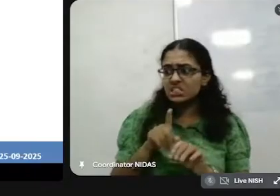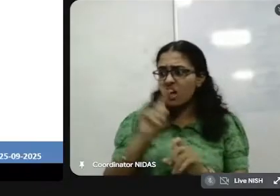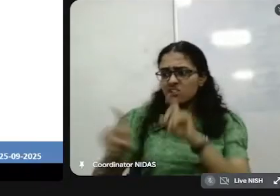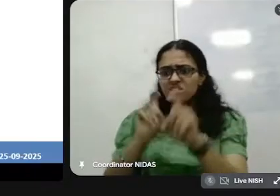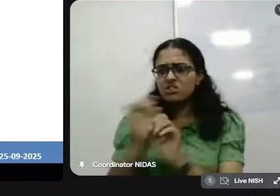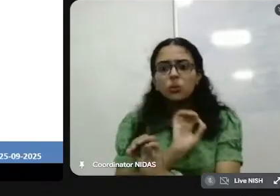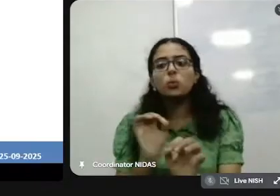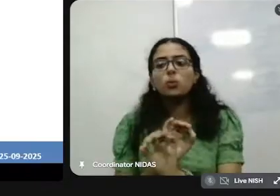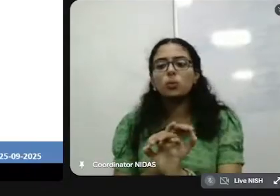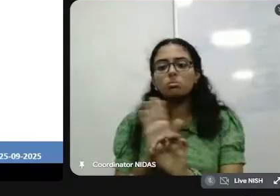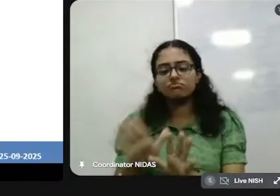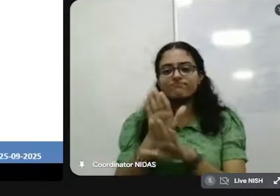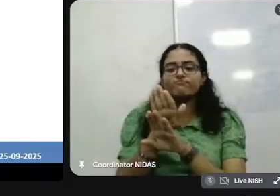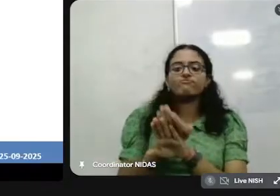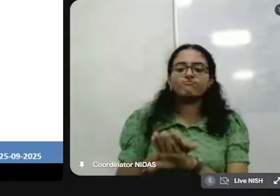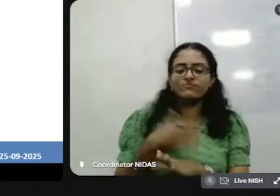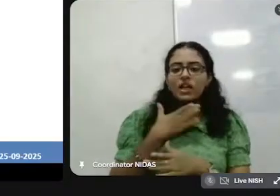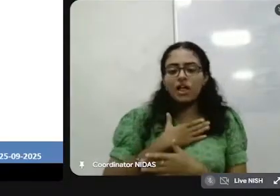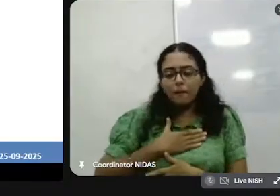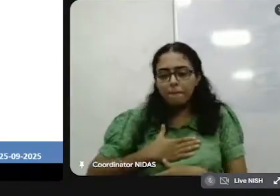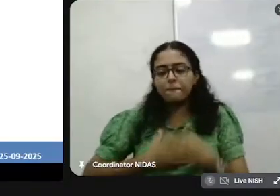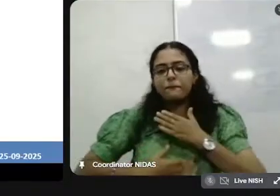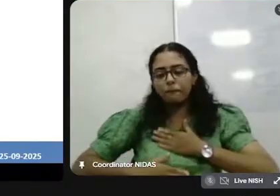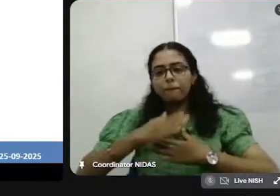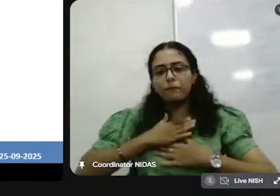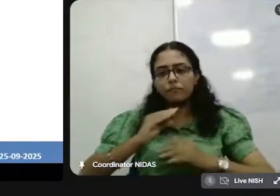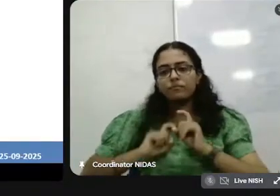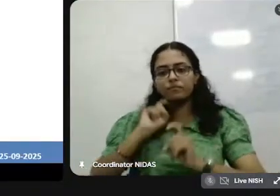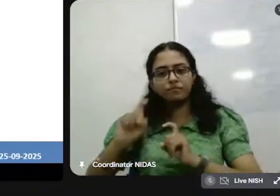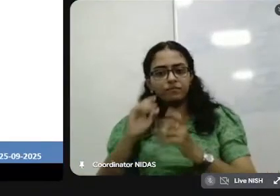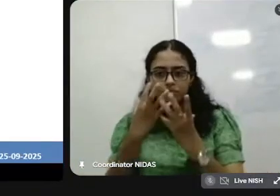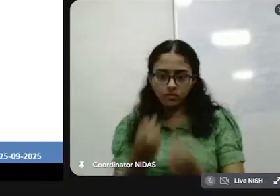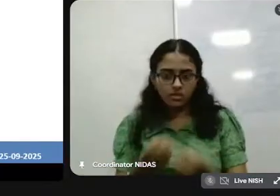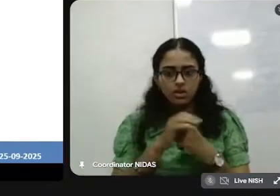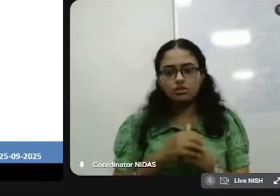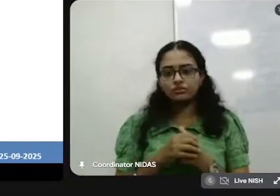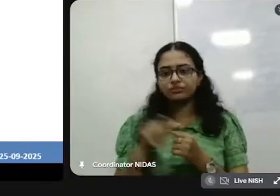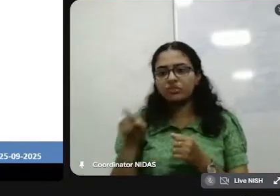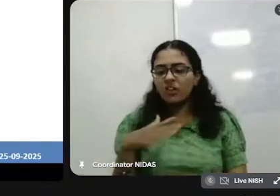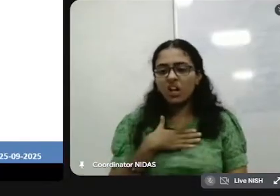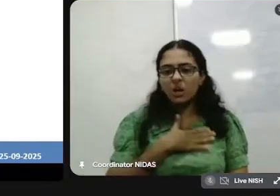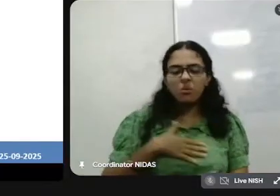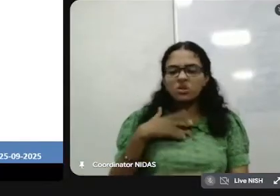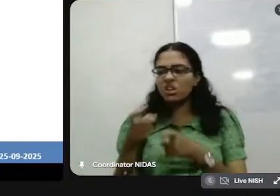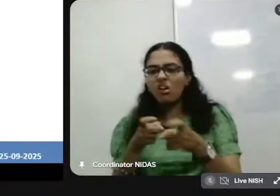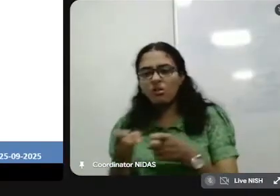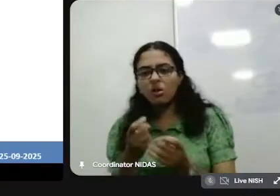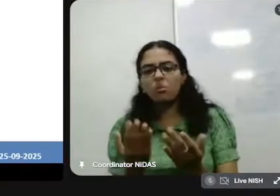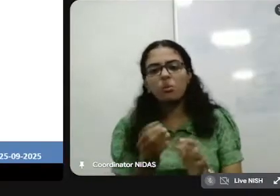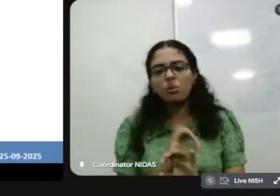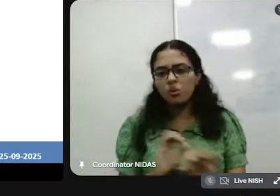റിക്കവർ ചെയ്തുകൊണ്ട് ഇരിക്കുകയാണ്. അപ്പൊ ആ ബ്രെയിൻ റിക്കവർ ചെയ്യാൻ ഒരുപാട് സമയം എടുക്കും. അപ്പം ആ സമയത്ത് അവർക്ക് ഇമോഷൻസ് എല്ലാം കൺട്രോൾ ചെയ്യാനൊന്നും